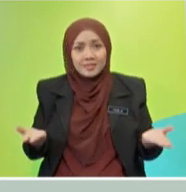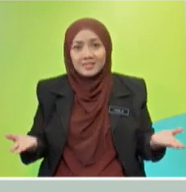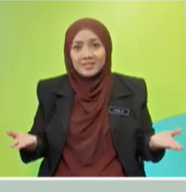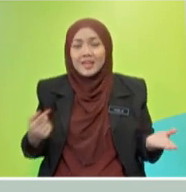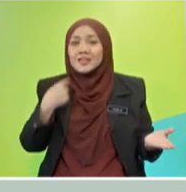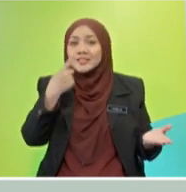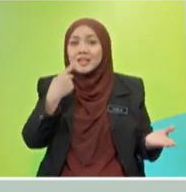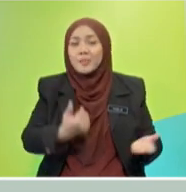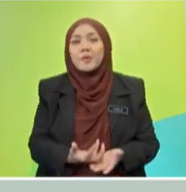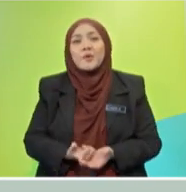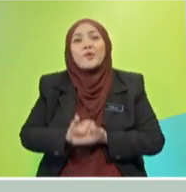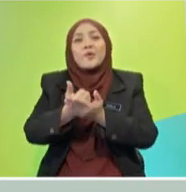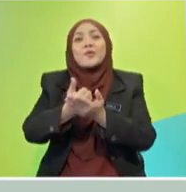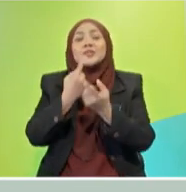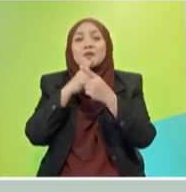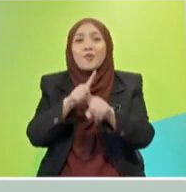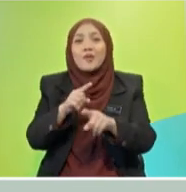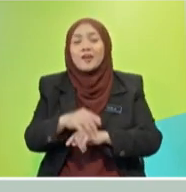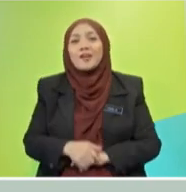tolong jawabkan